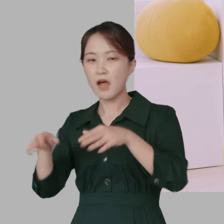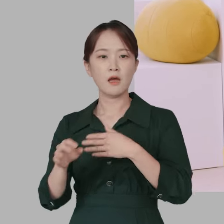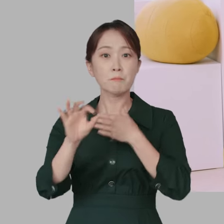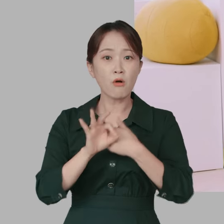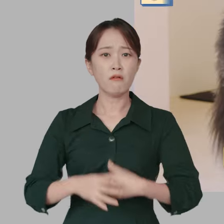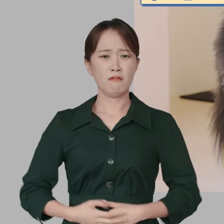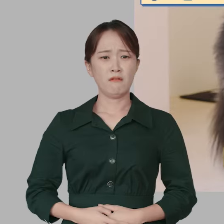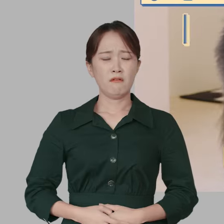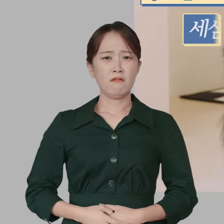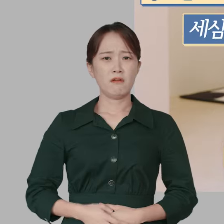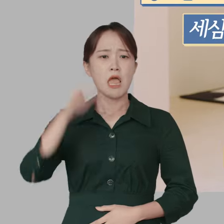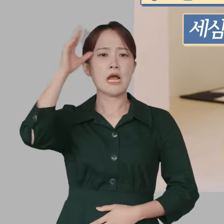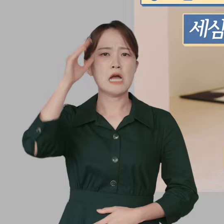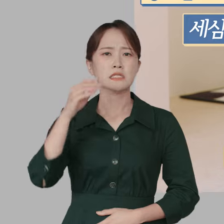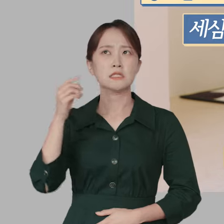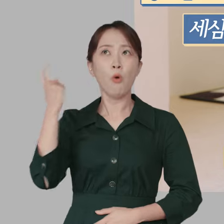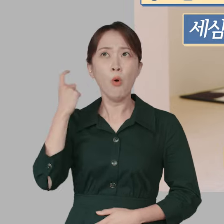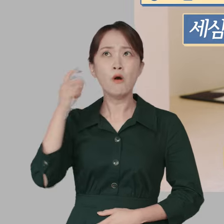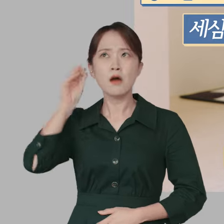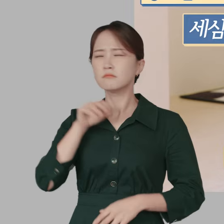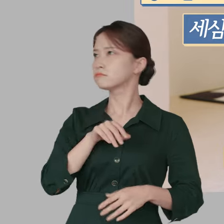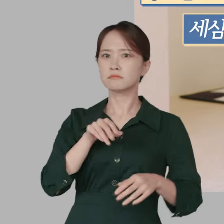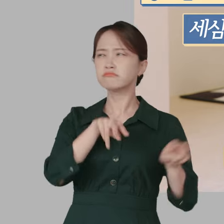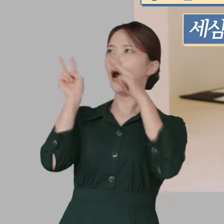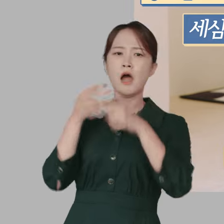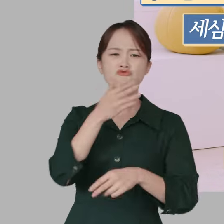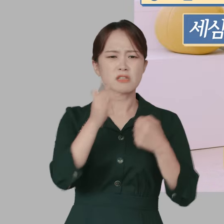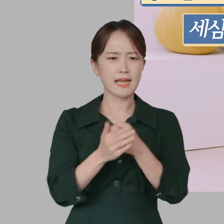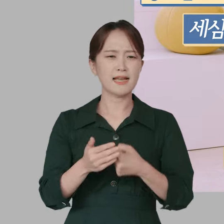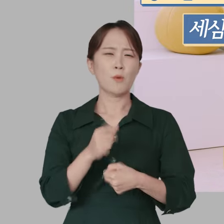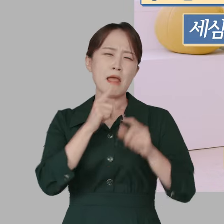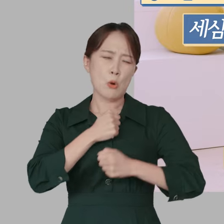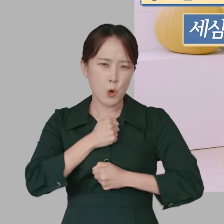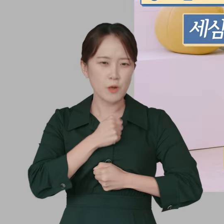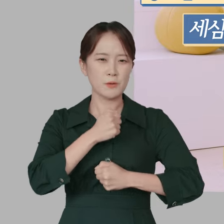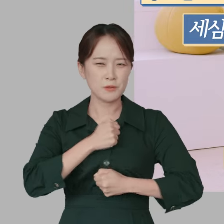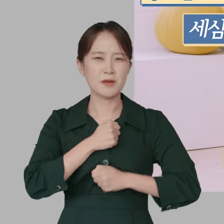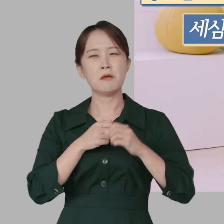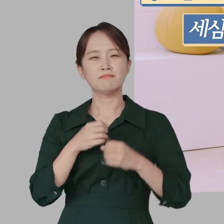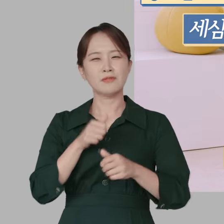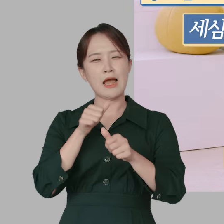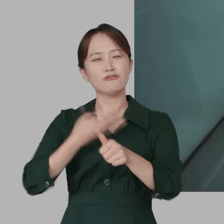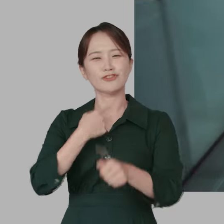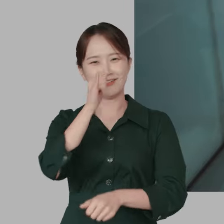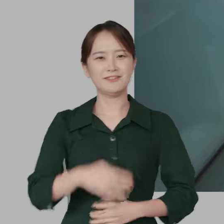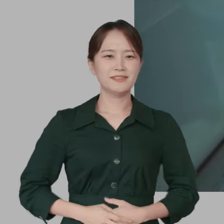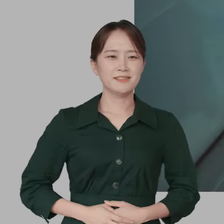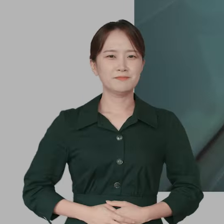말씀하시면 이 친구가 또 거기 집중하니까 좀 잘해달라 이렇게 얘기를 해준 적이 있었어요